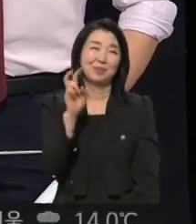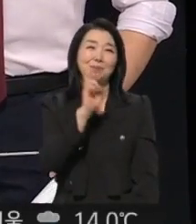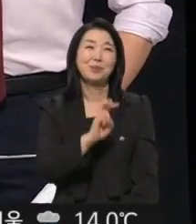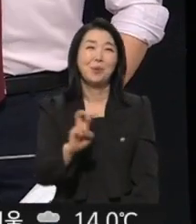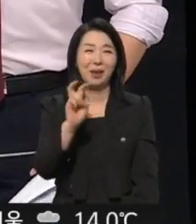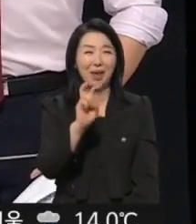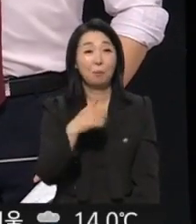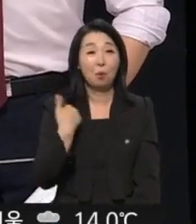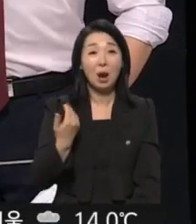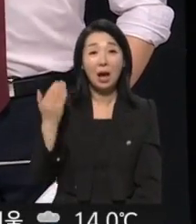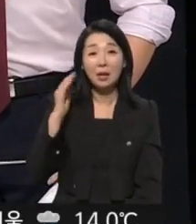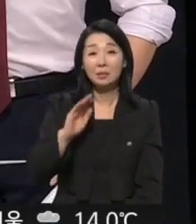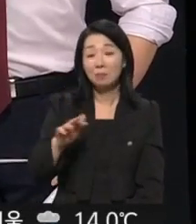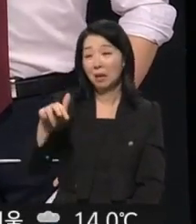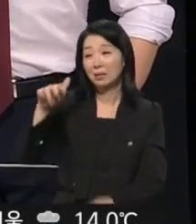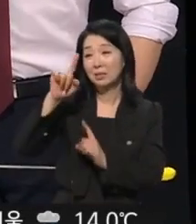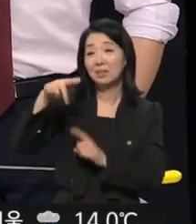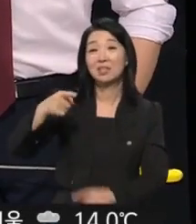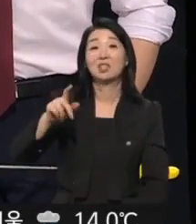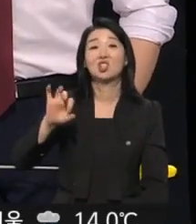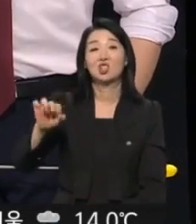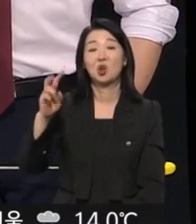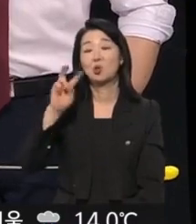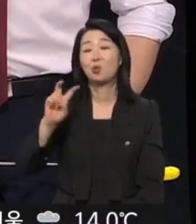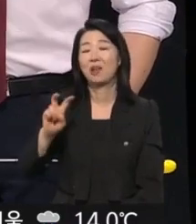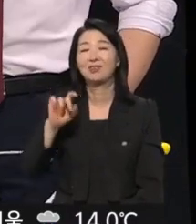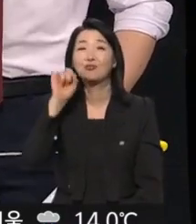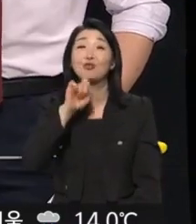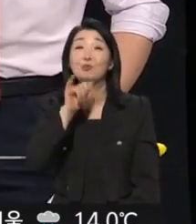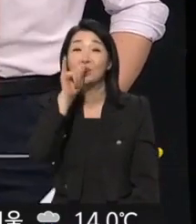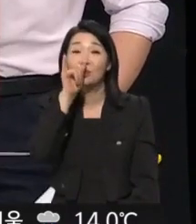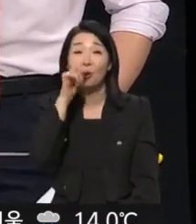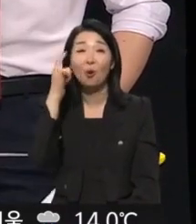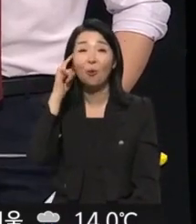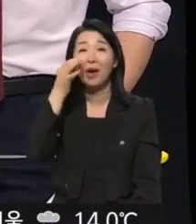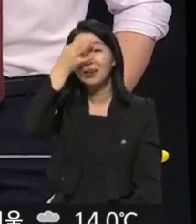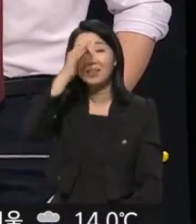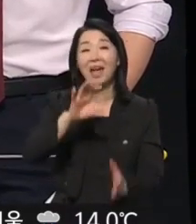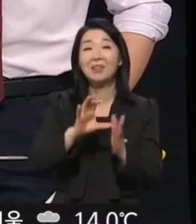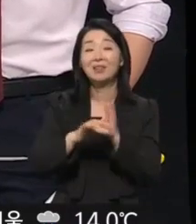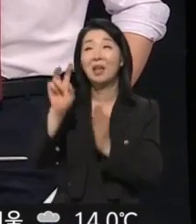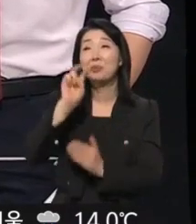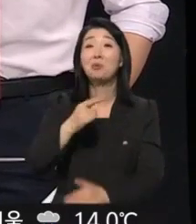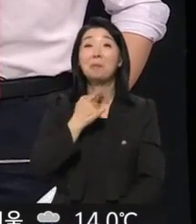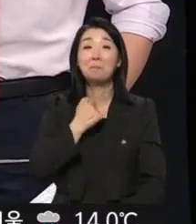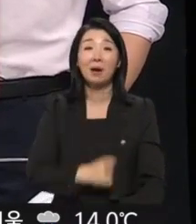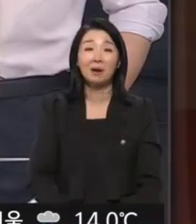몰라도 이승철의 노래는 즐겨 부른다고 하죠. 과거 예능에서 불렀던 발라드 곡인데요.